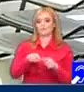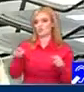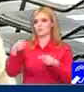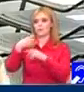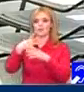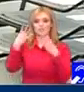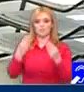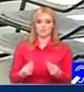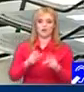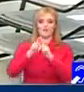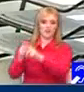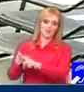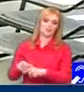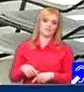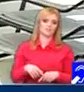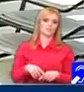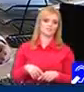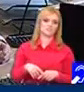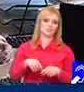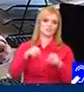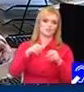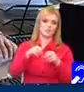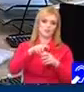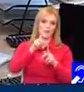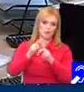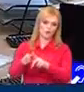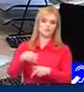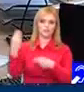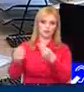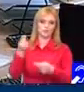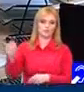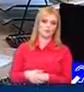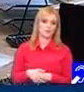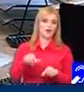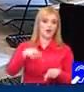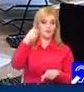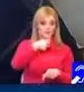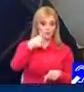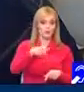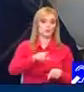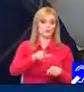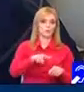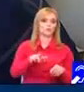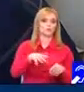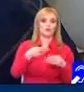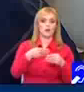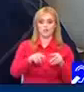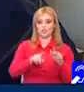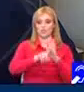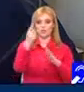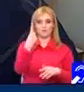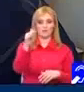15 zile se achită dosarul. În acest an, cererile de subvenționare pot fi depuse în perioada 1